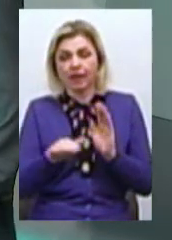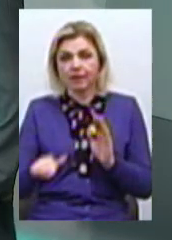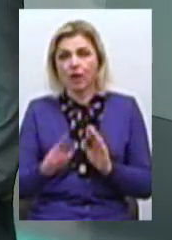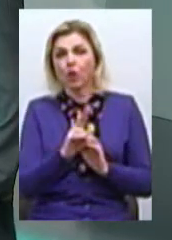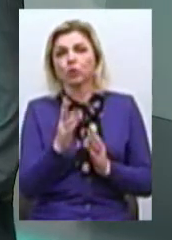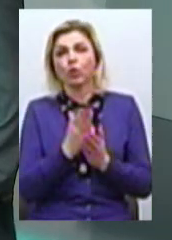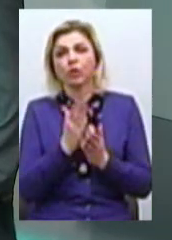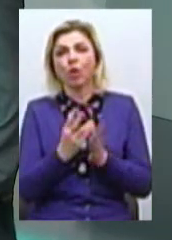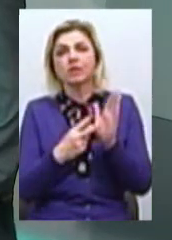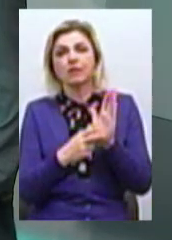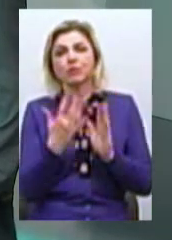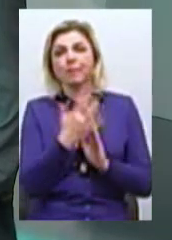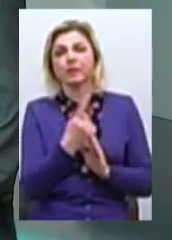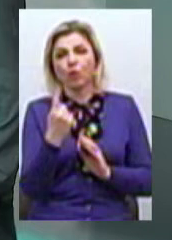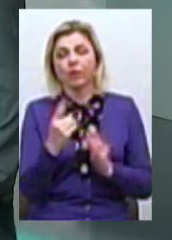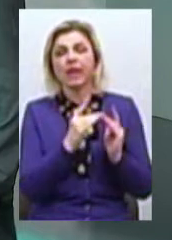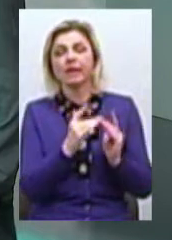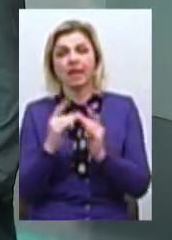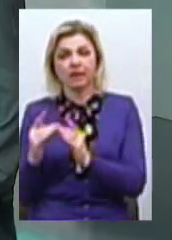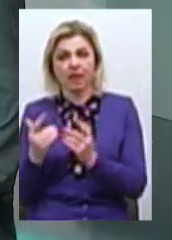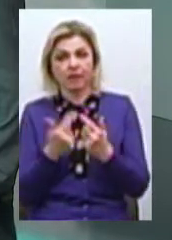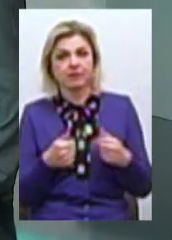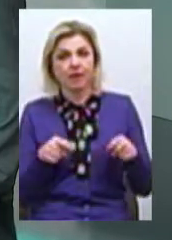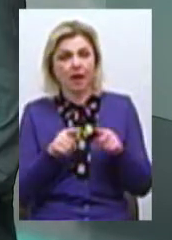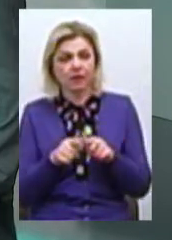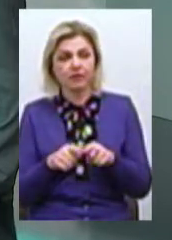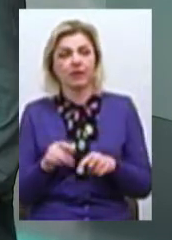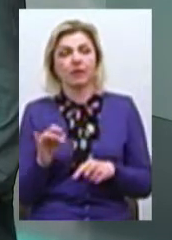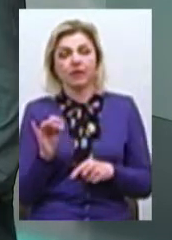в 751 інтернатному закладі, і